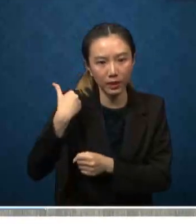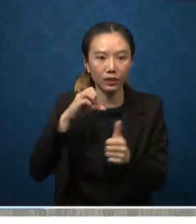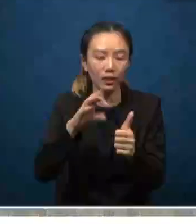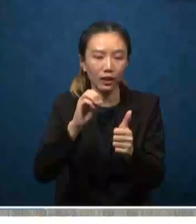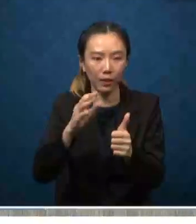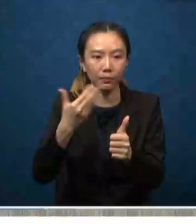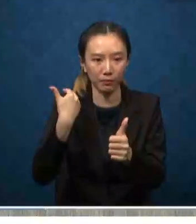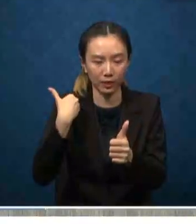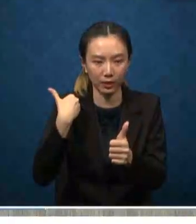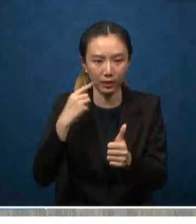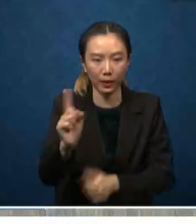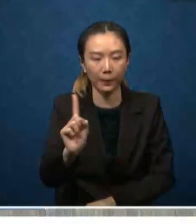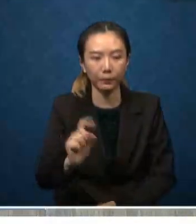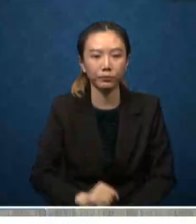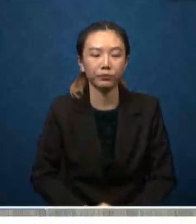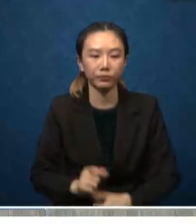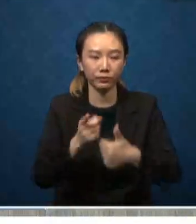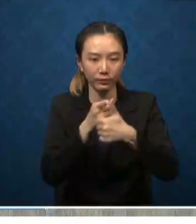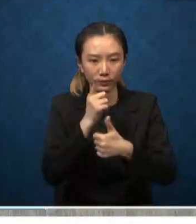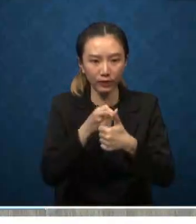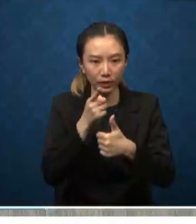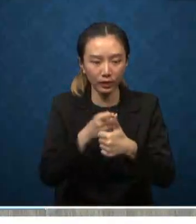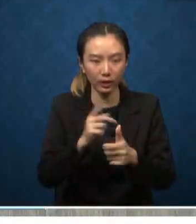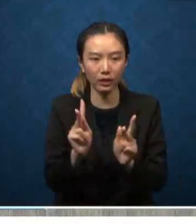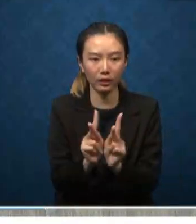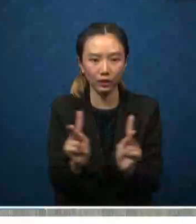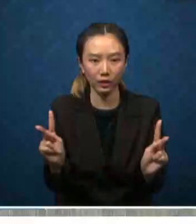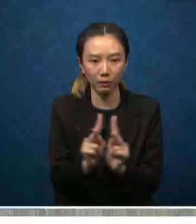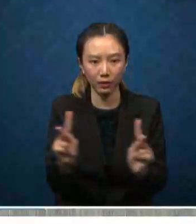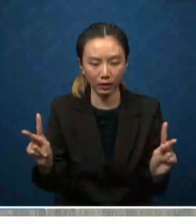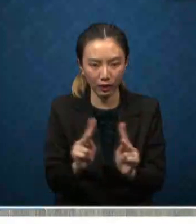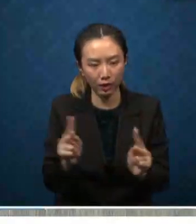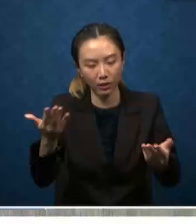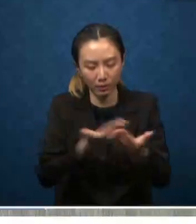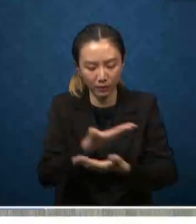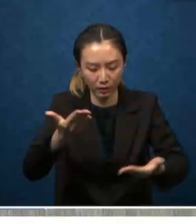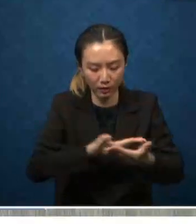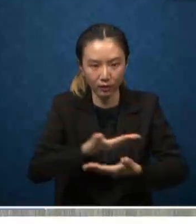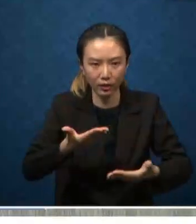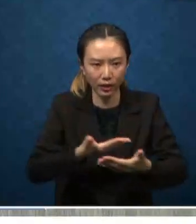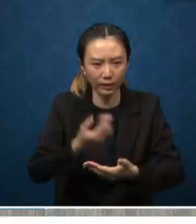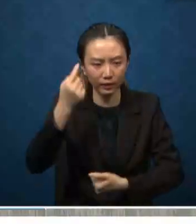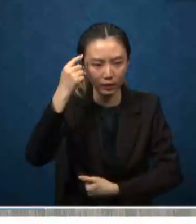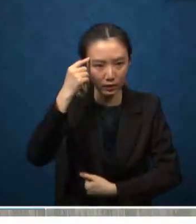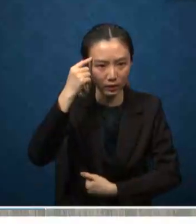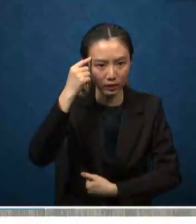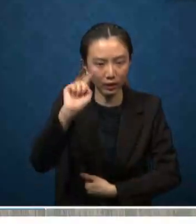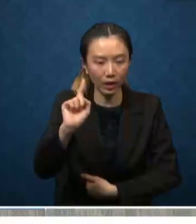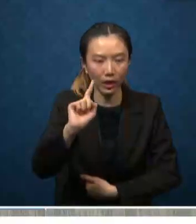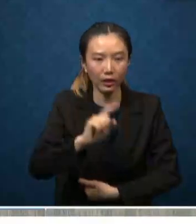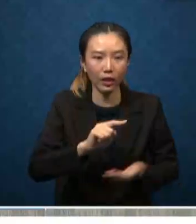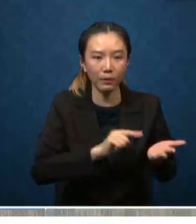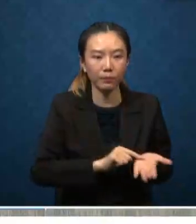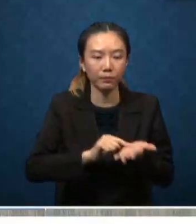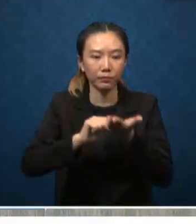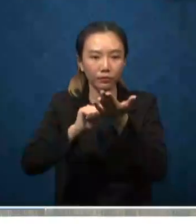นะดังนี้ 1. คณะกรรมการพิจารณาเห็นว่าการเสนอพระราช